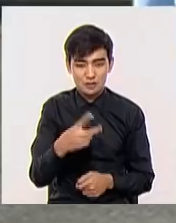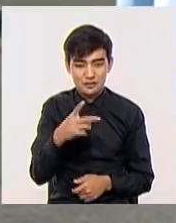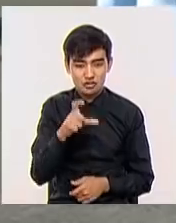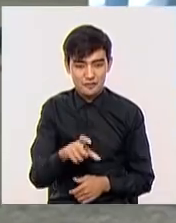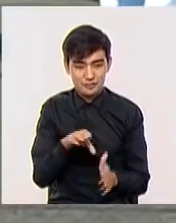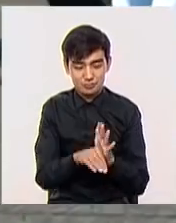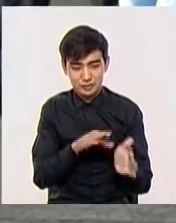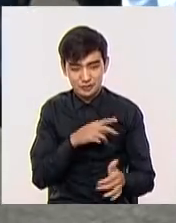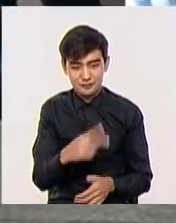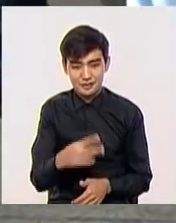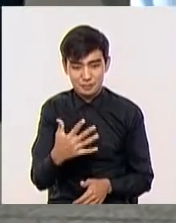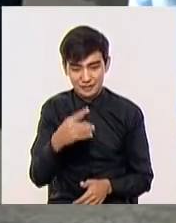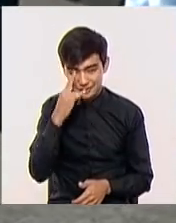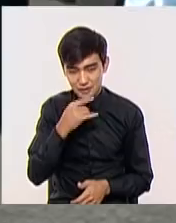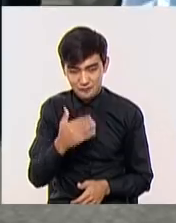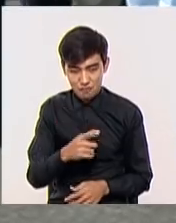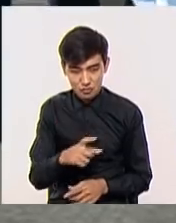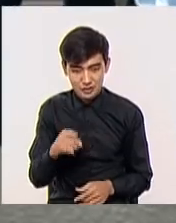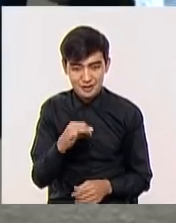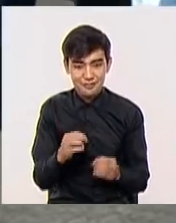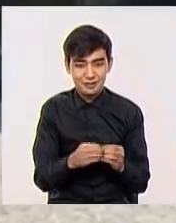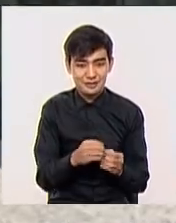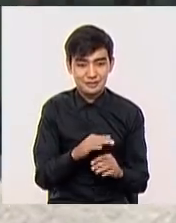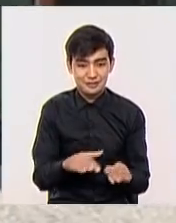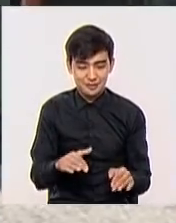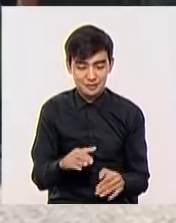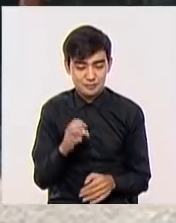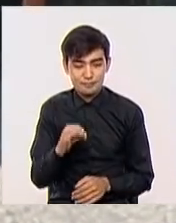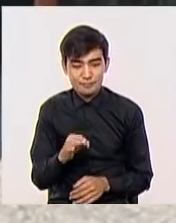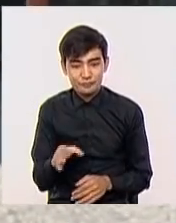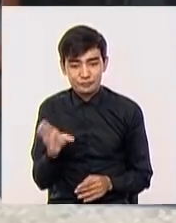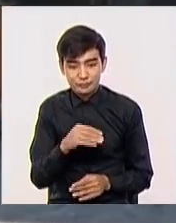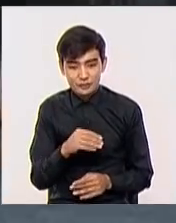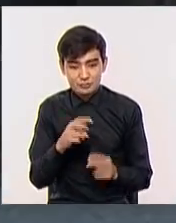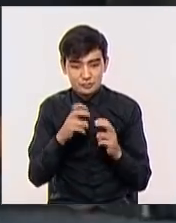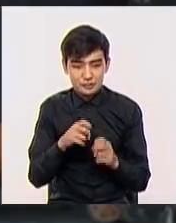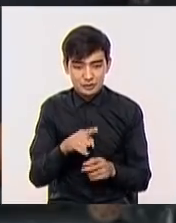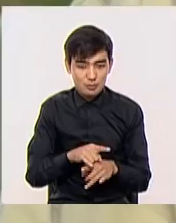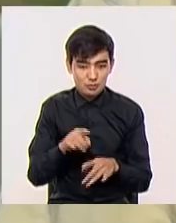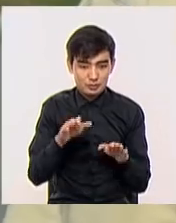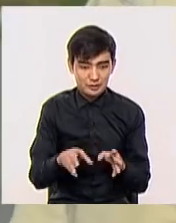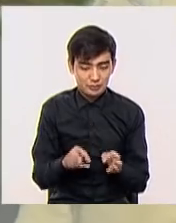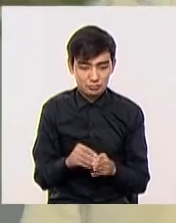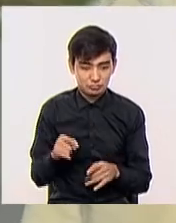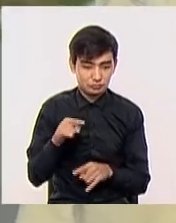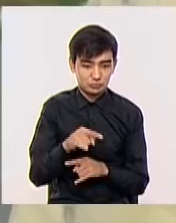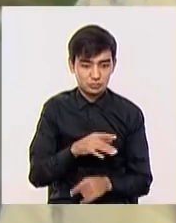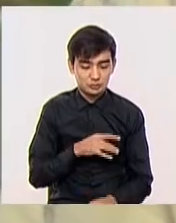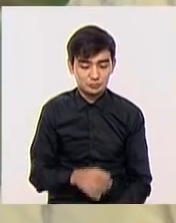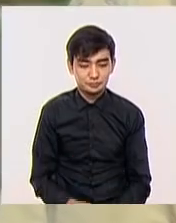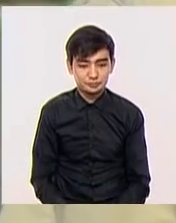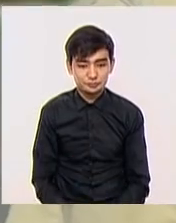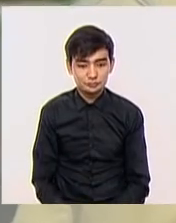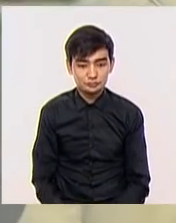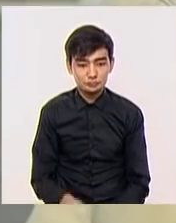болған. 25-і біздің ел азаматтары, оның 10-ы бала. Елшілік қызметкерлері де осы ұшақпен келді. Ситуация в